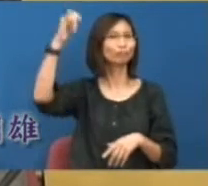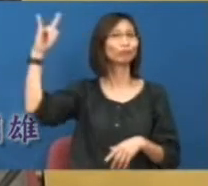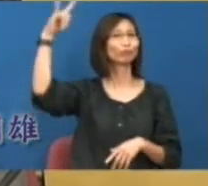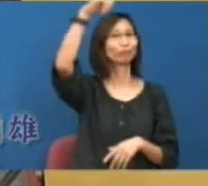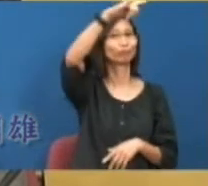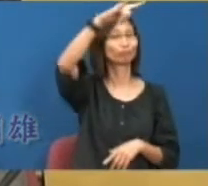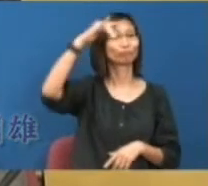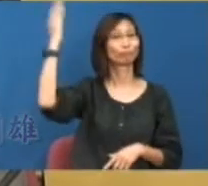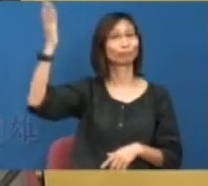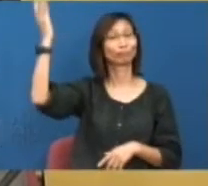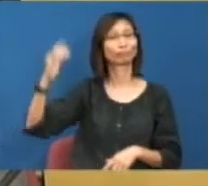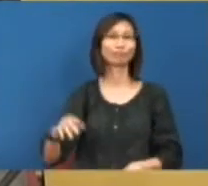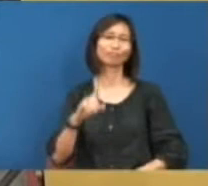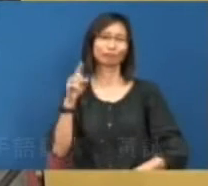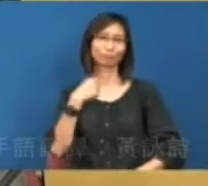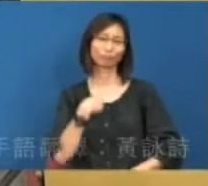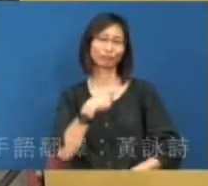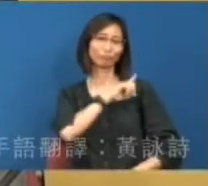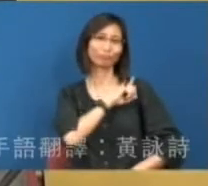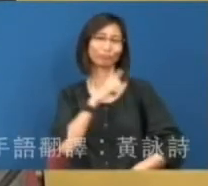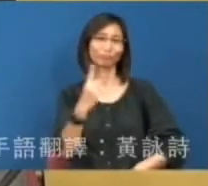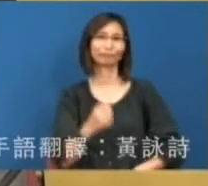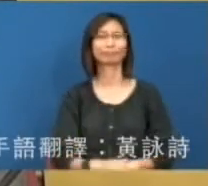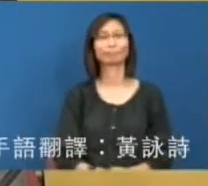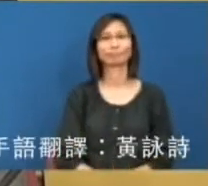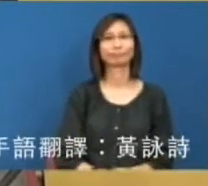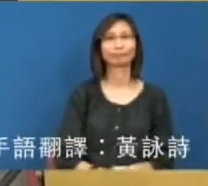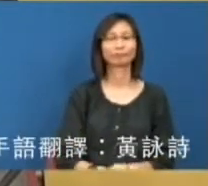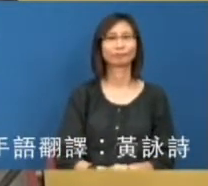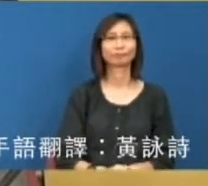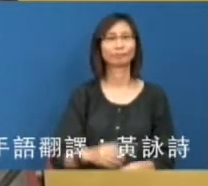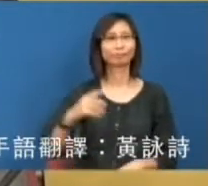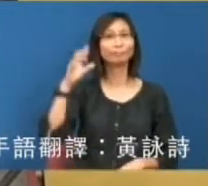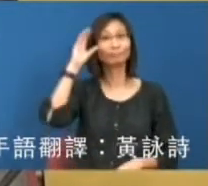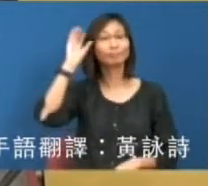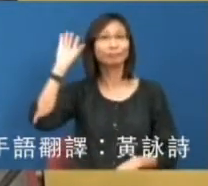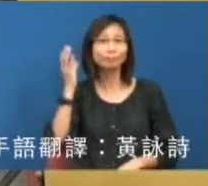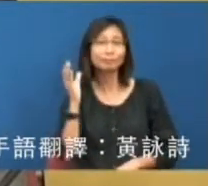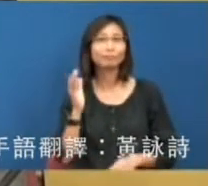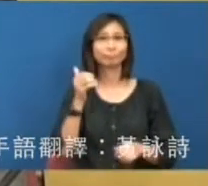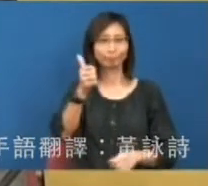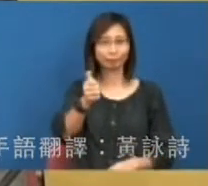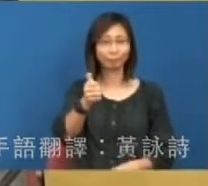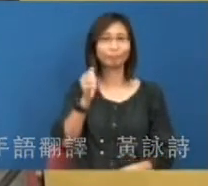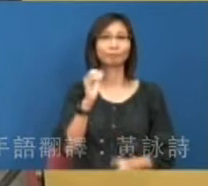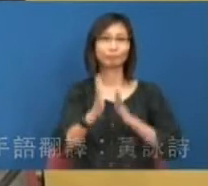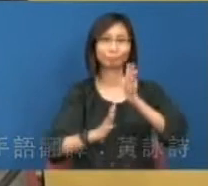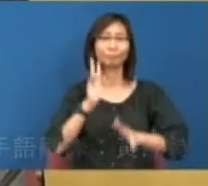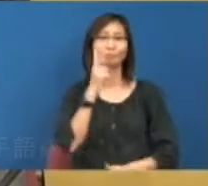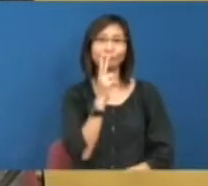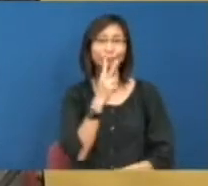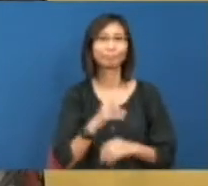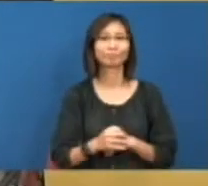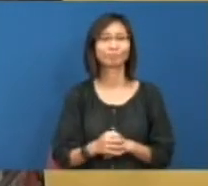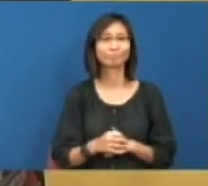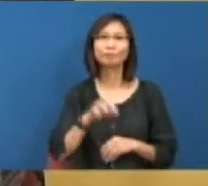所以我就被困在这里了，就也多谢邦尼小姐为我做这个手语的翻译。讲